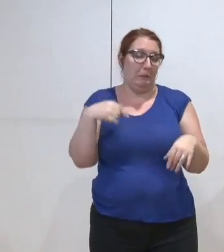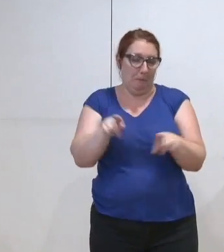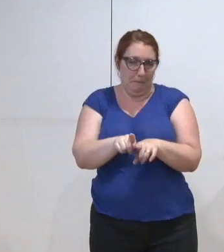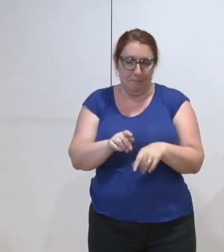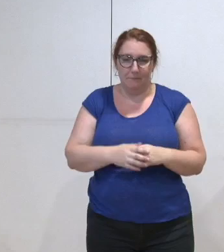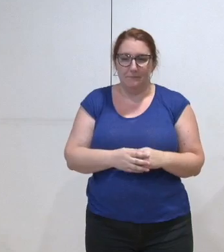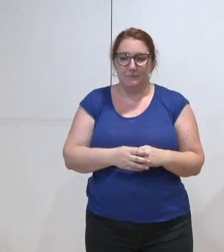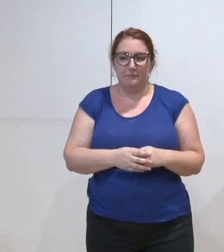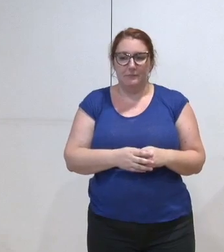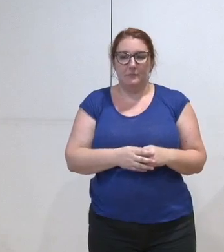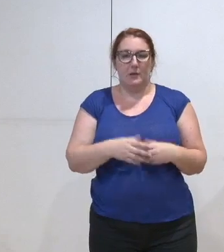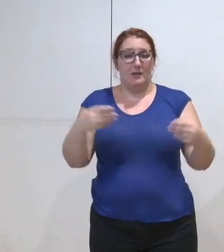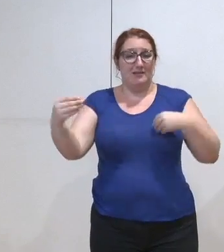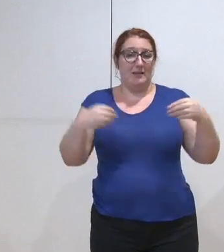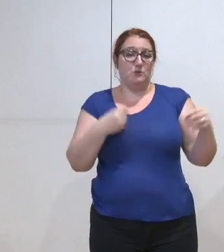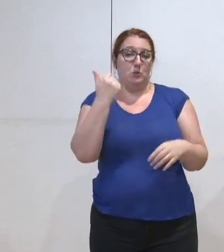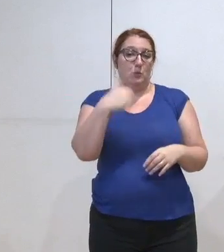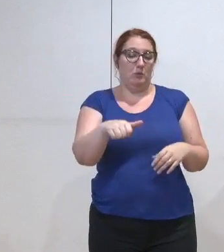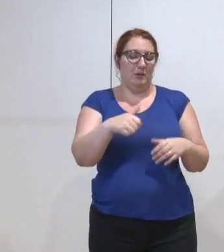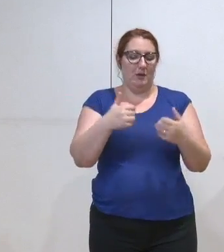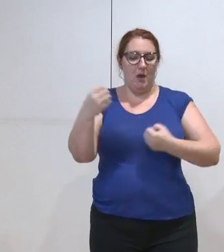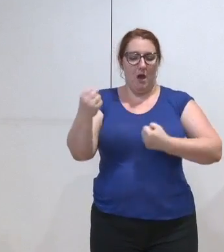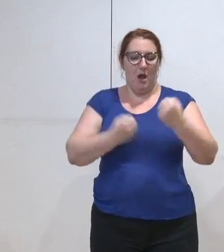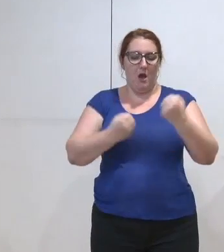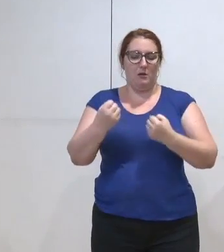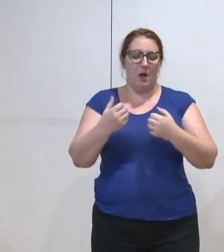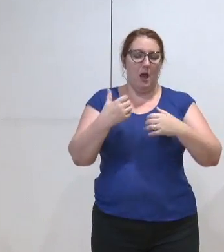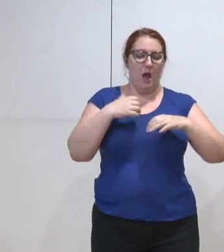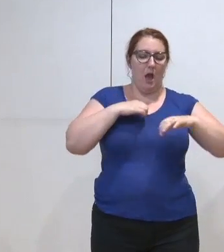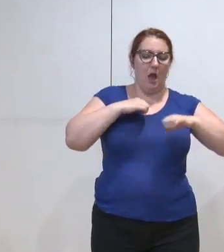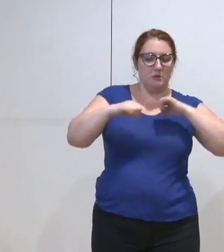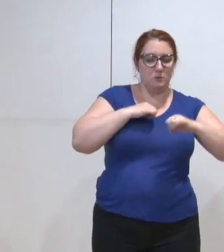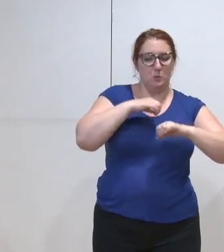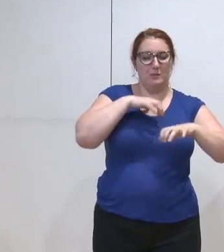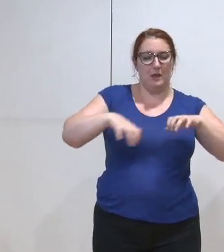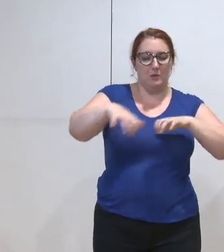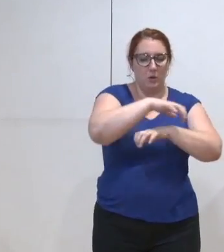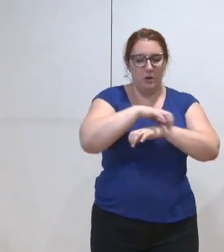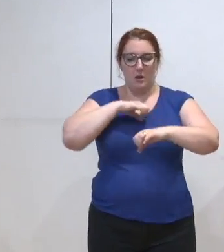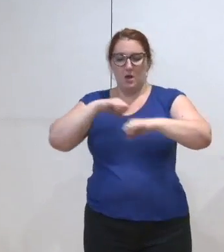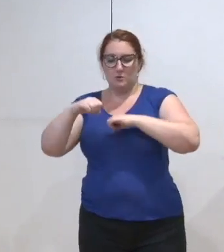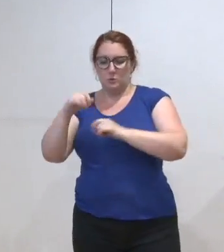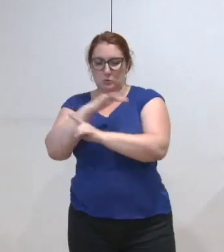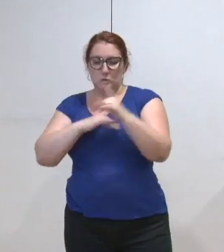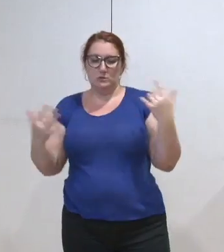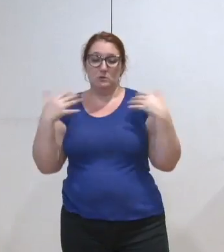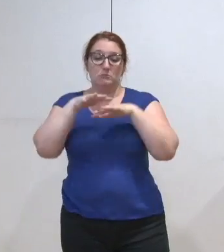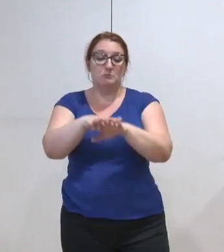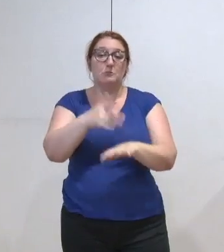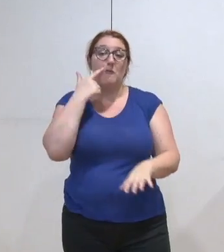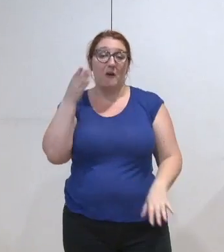orienter vers une direction unique entre l'action territoriale et l'action sociale nous verrons à l'usage si c'était le bon